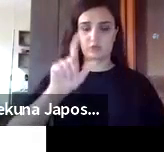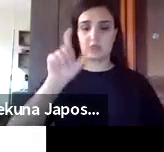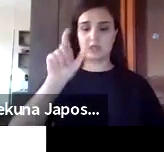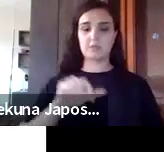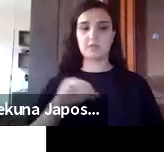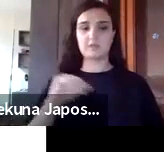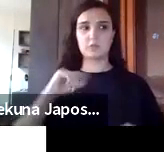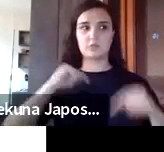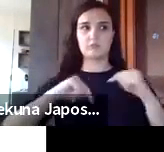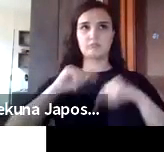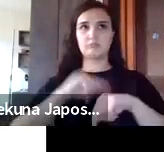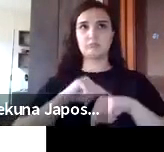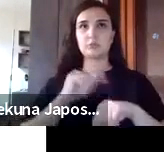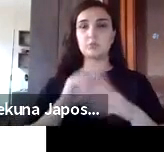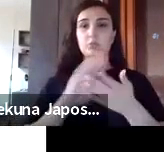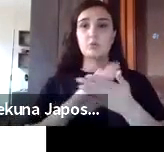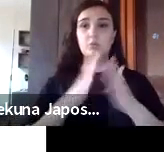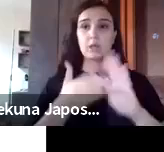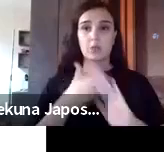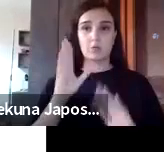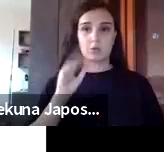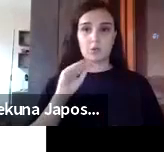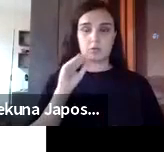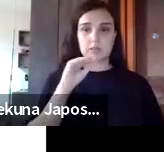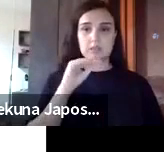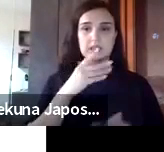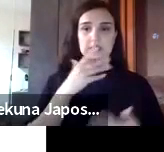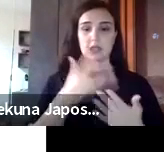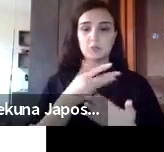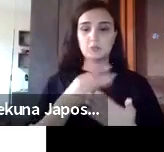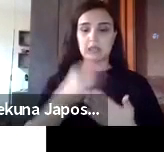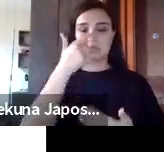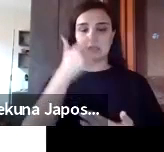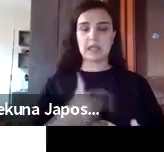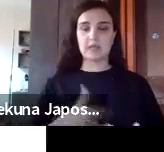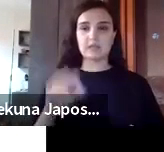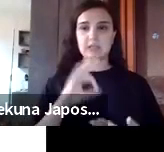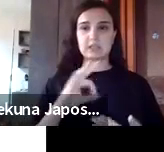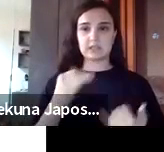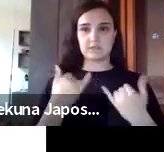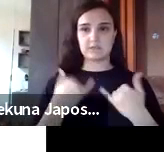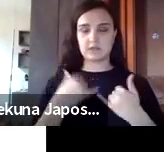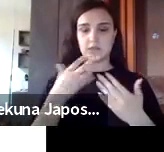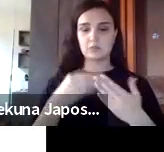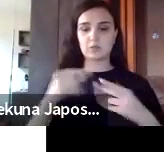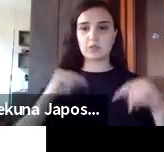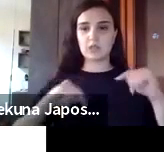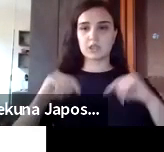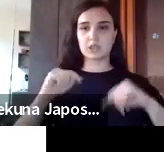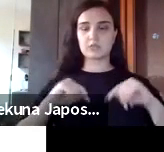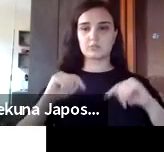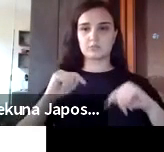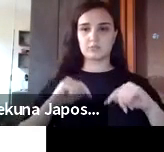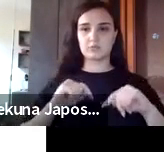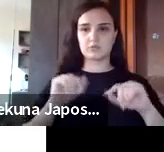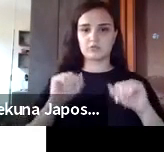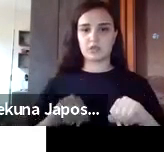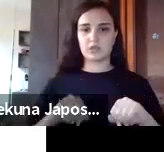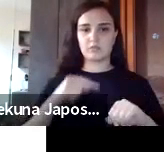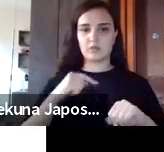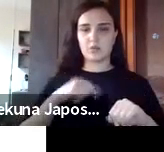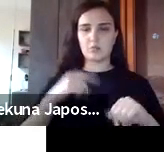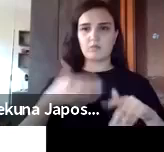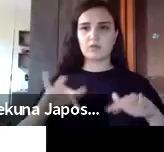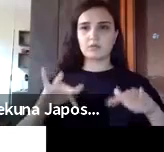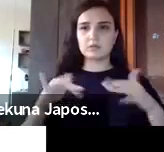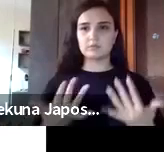მდგომარეობამდე, როდესაც საკუთარი თავისთვის და საკუთარი ორგანიზმი შეიძლება აუჯამოდეს, ასე ვთქვათ,